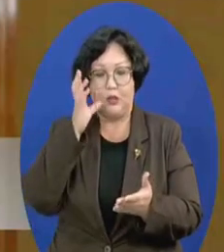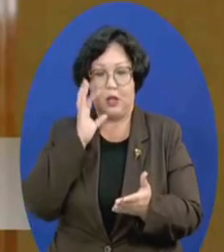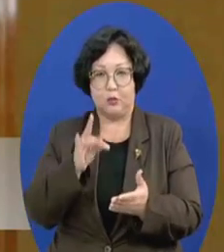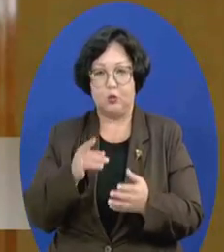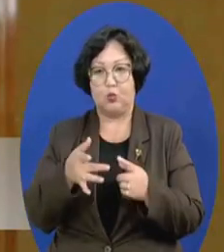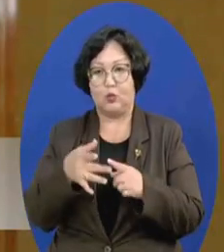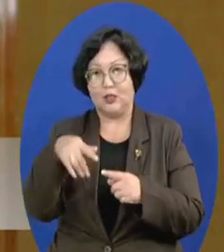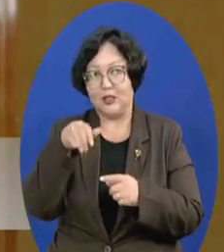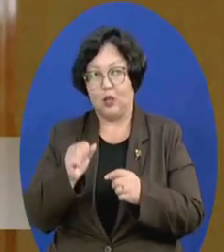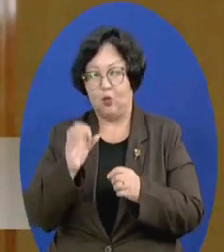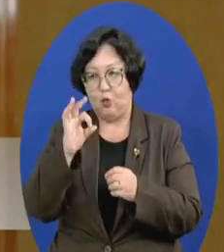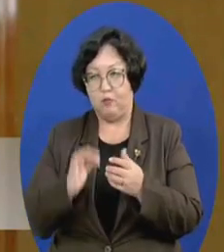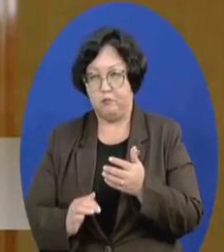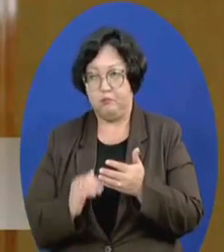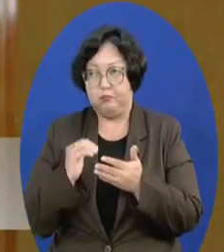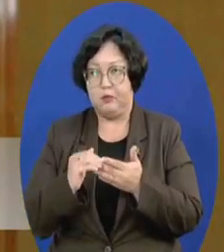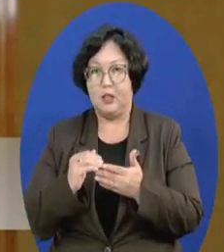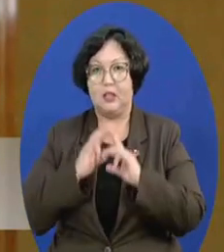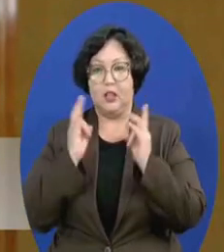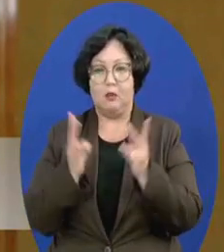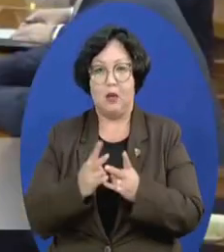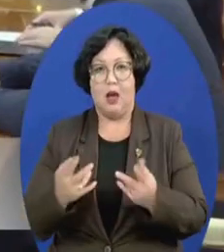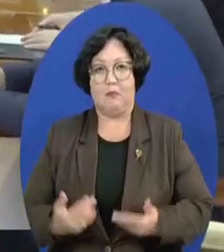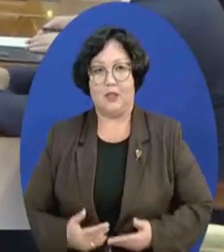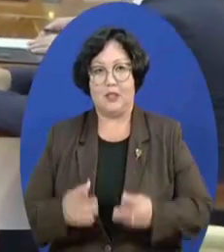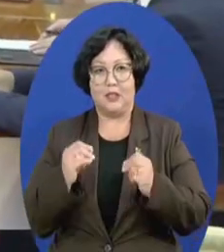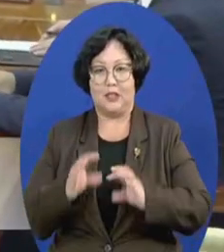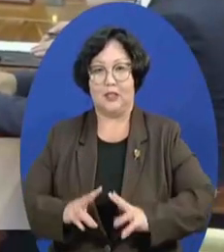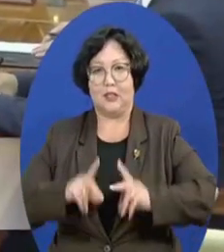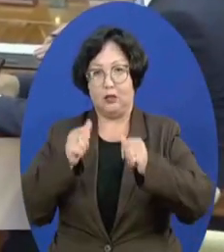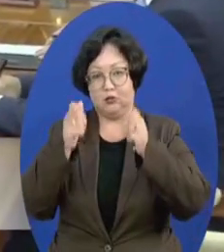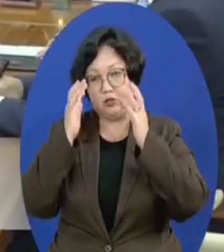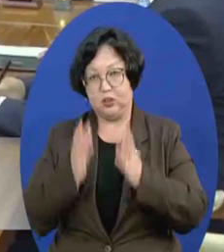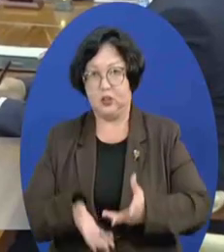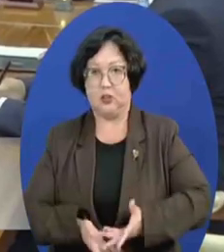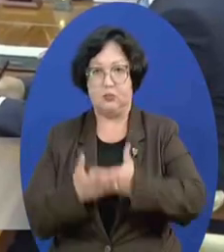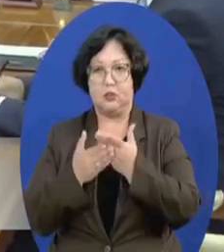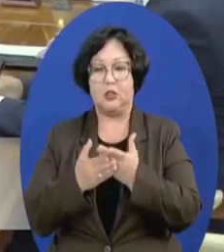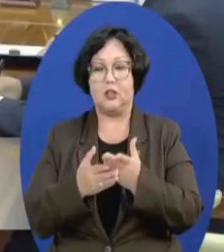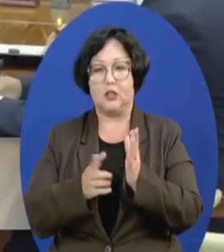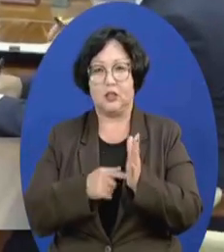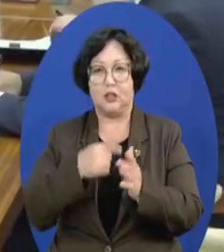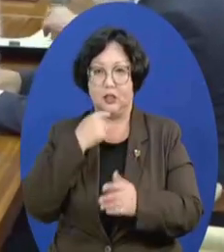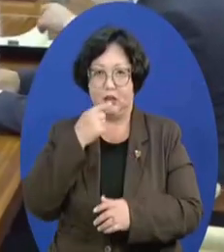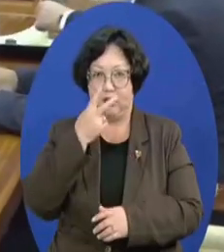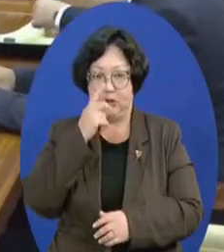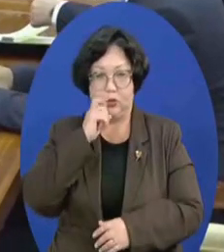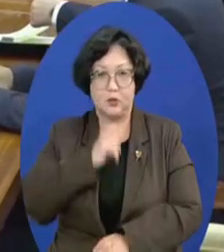дундаж цалингийн хэмжээнд хүргэх, нийгмийн асуудлыг шийдвэрлэх зэрэгт дэмжлэг үзүүлэхийг хүслээ.